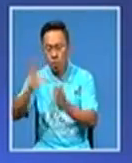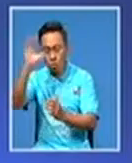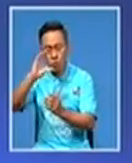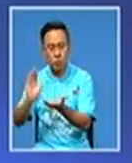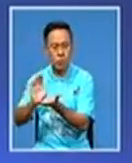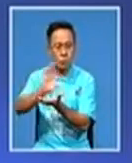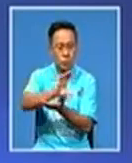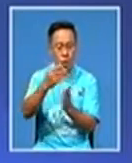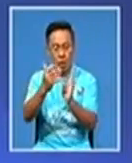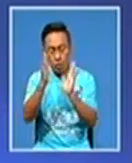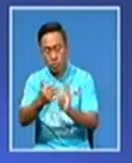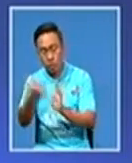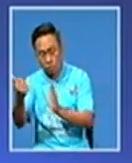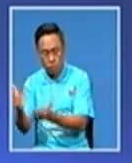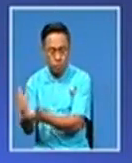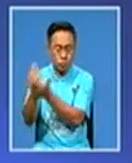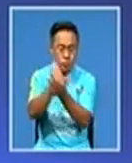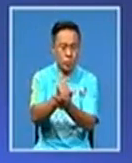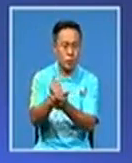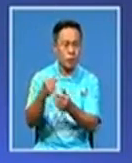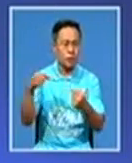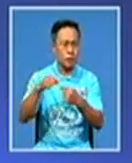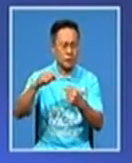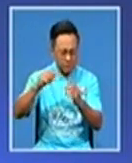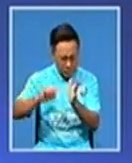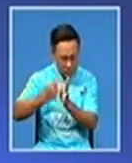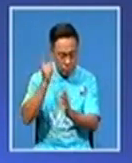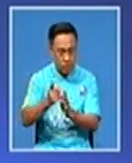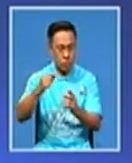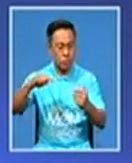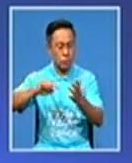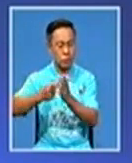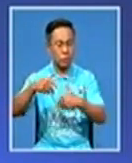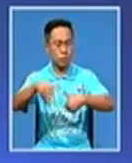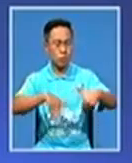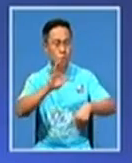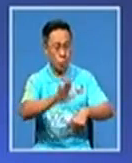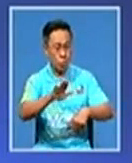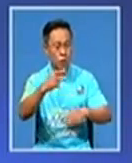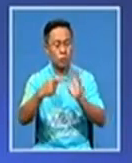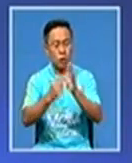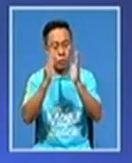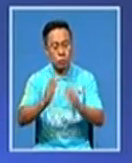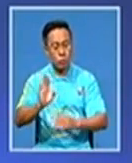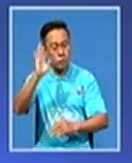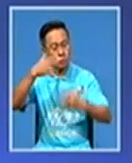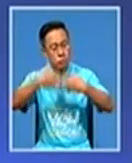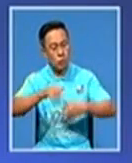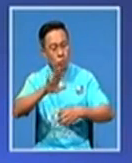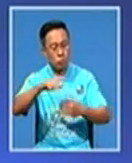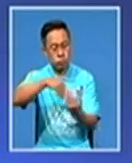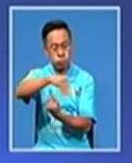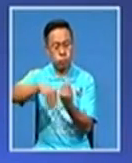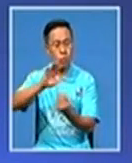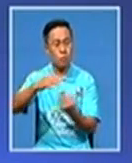ของเราเองนะครับมันเริ่มจากในพื้นที่ก่อนหมดแหละทั้งคนทั้งผู้ประกอบการในพื้นที่ถ้ามีศักยภาพก็เสนอมานะครับในนั้นก็จะให้สิทธิ